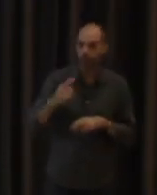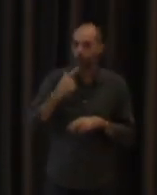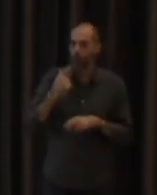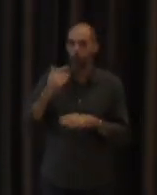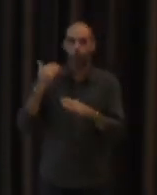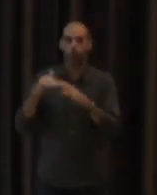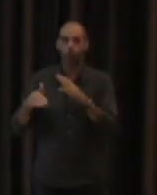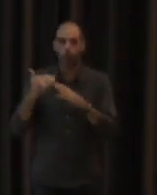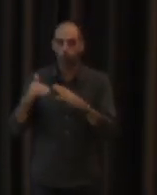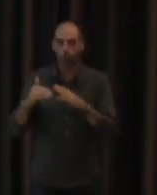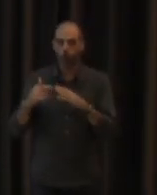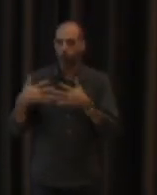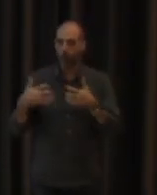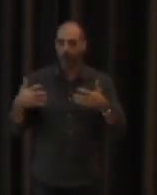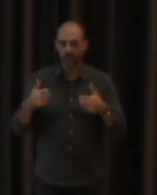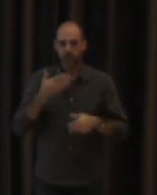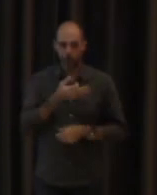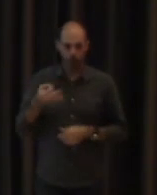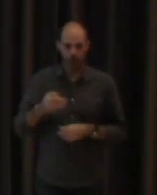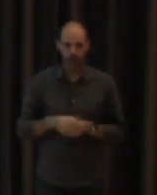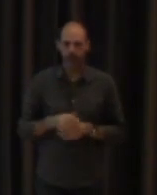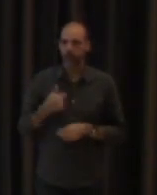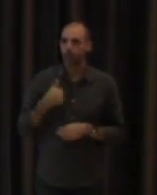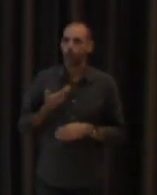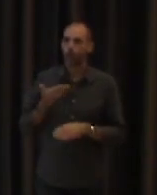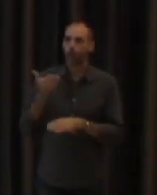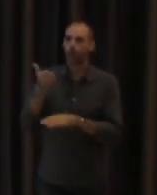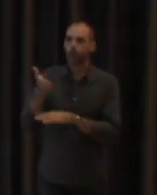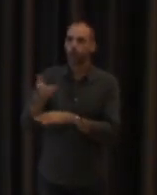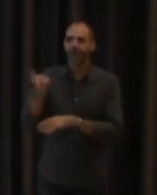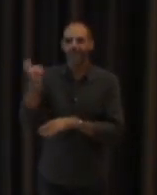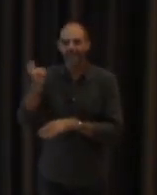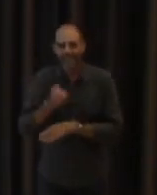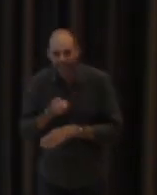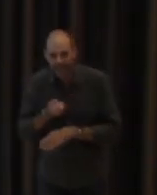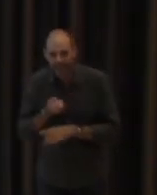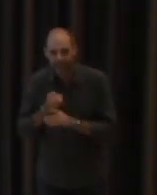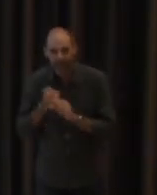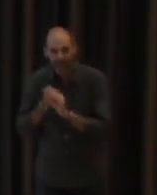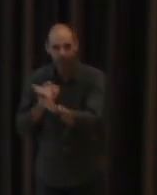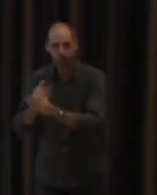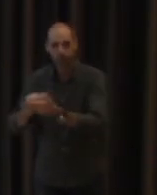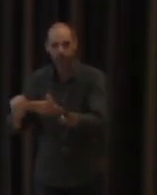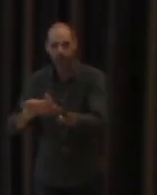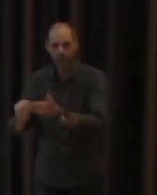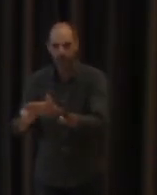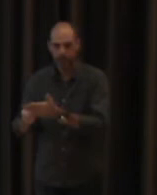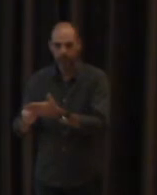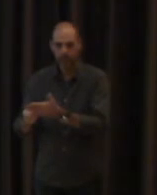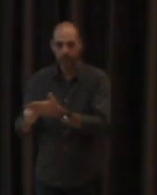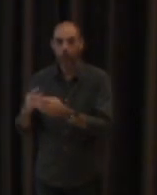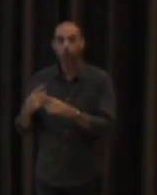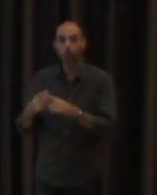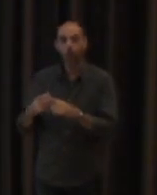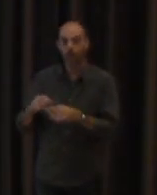correu electrònic el que teniu a 18A. Quan puc tornar a venir al teu despatx per demanar-te consell? Per què? Perquè el despatx és el